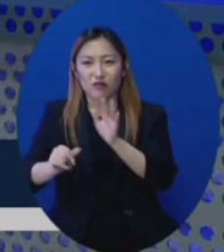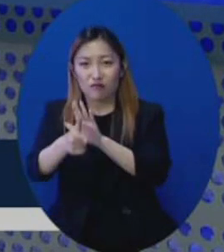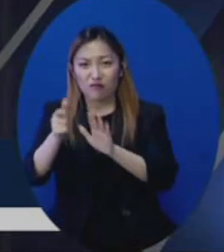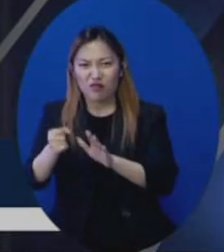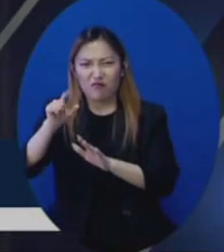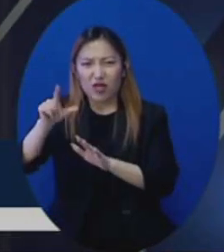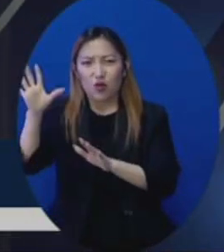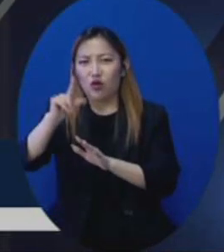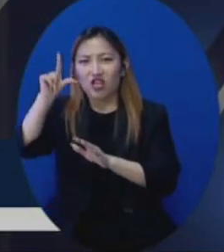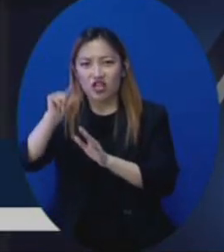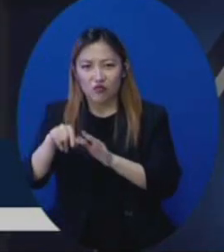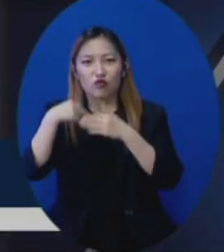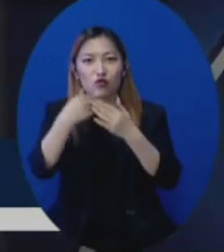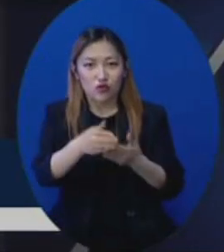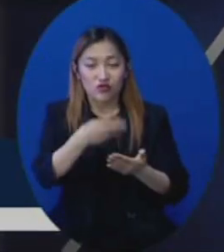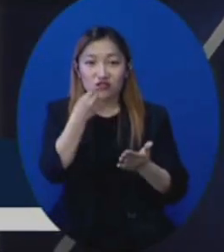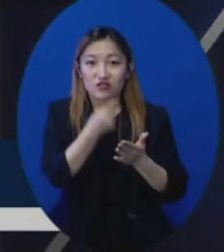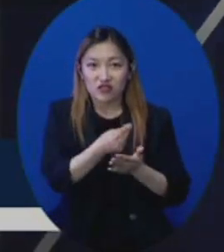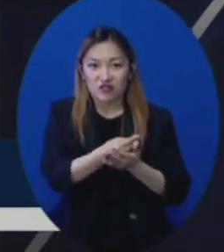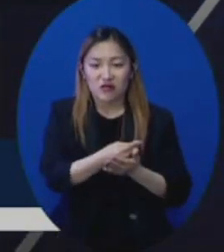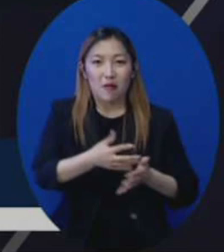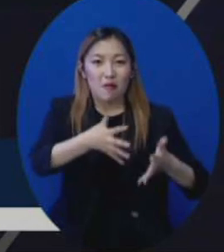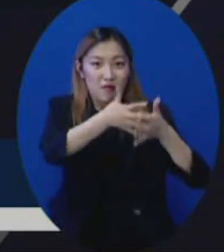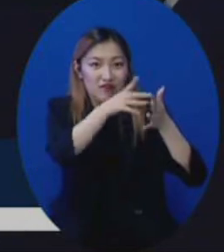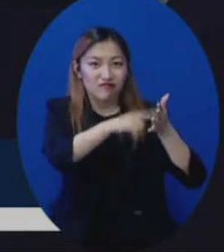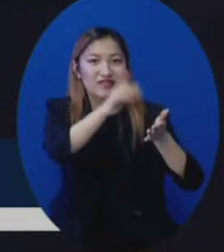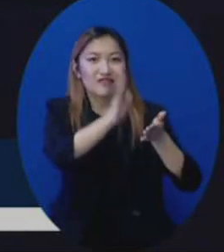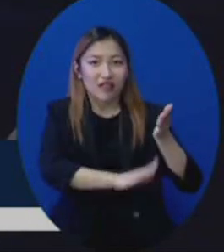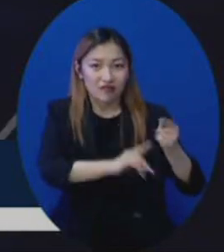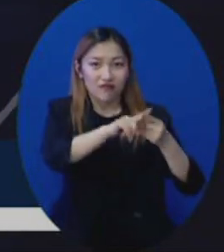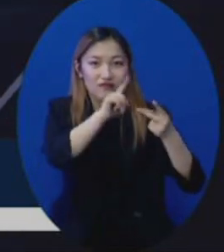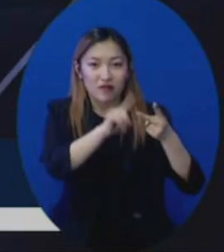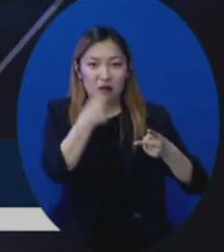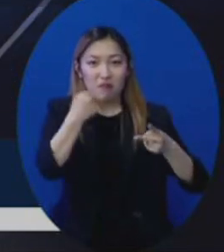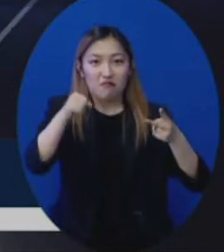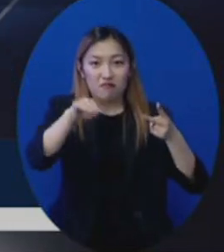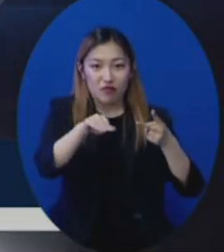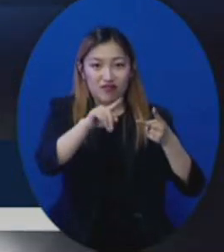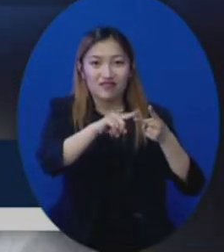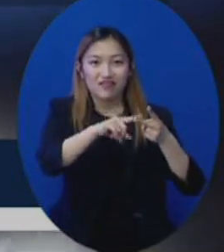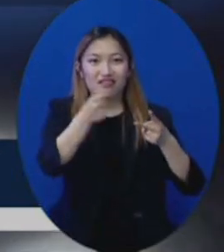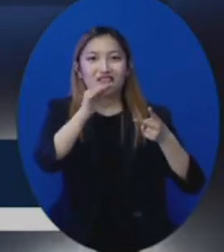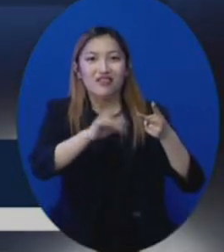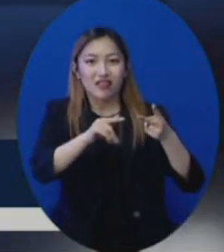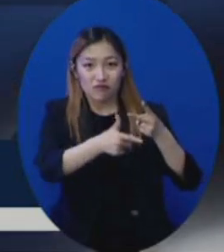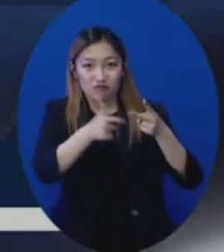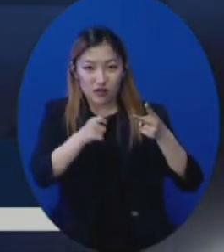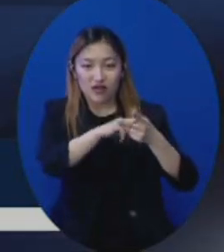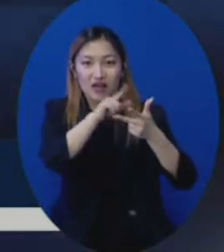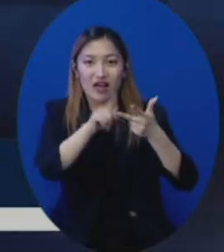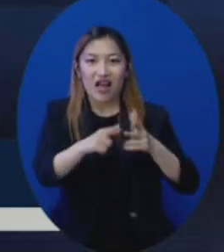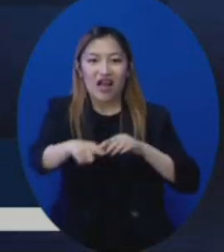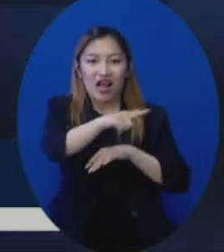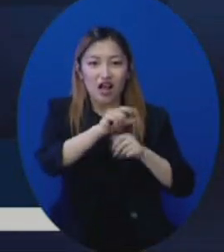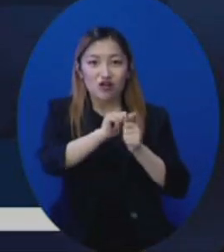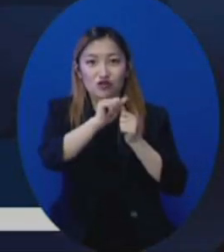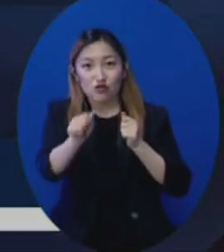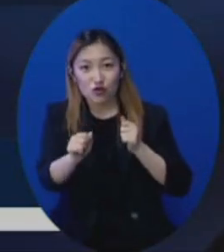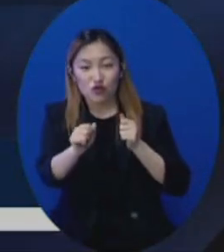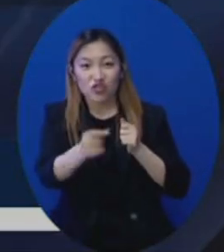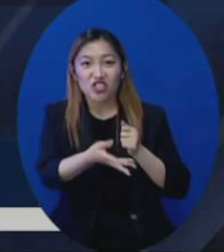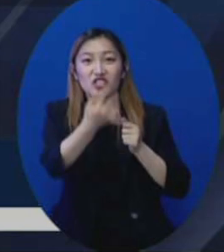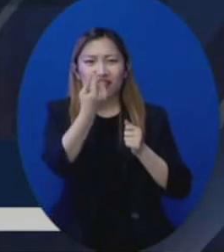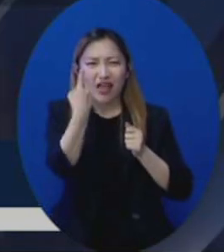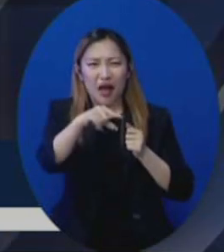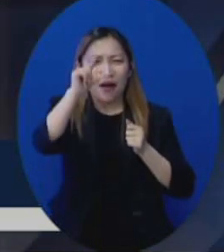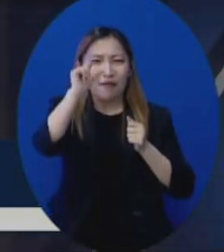нь тогтоож өгсөн байна. Жишээ нь үл хөдлөх хэд төрөнгийн албан татвар, автэвэр өөрөө явагч хэрэгслийн албан татвар, газрын төлбөрийн хувь хэмжээг хуульд заасан